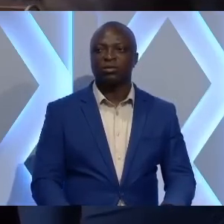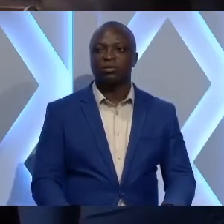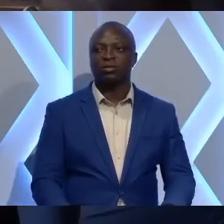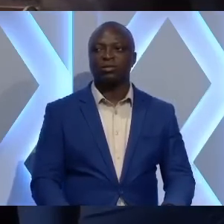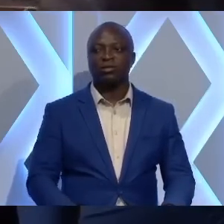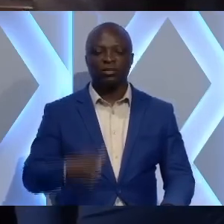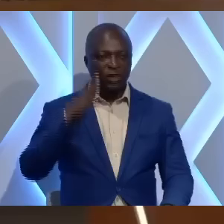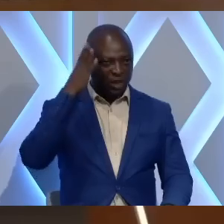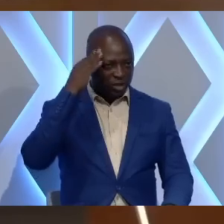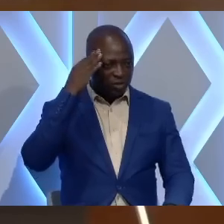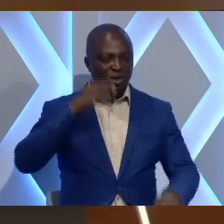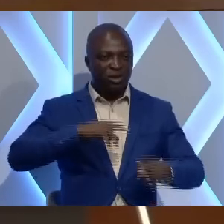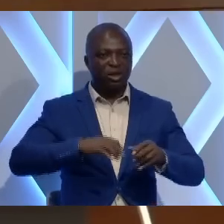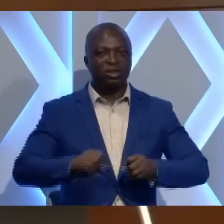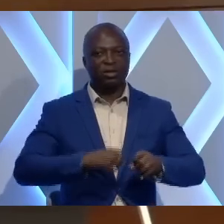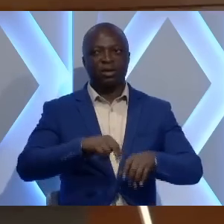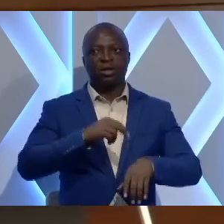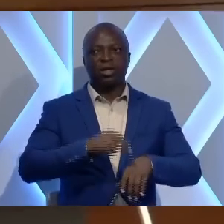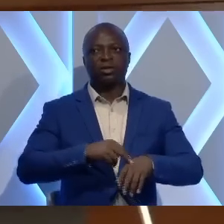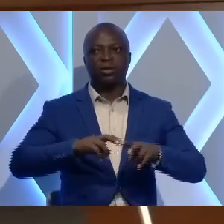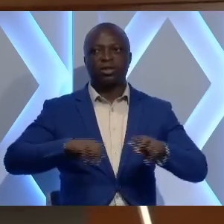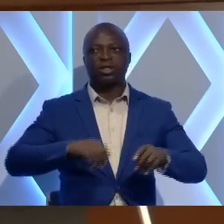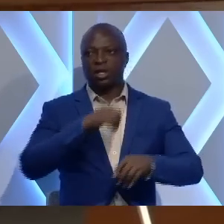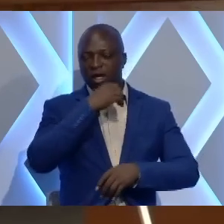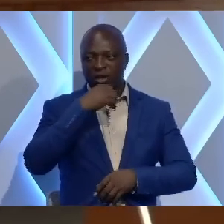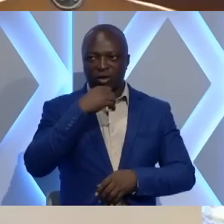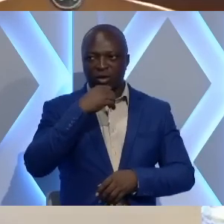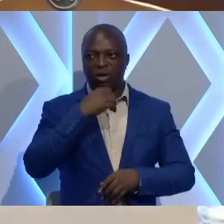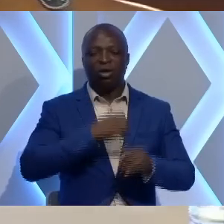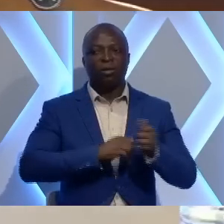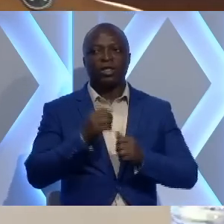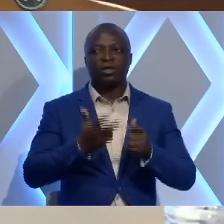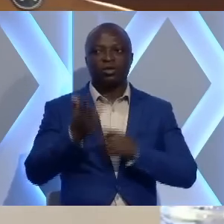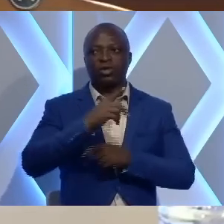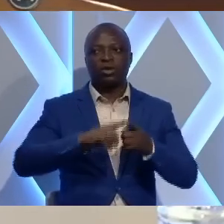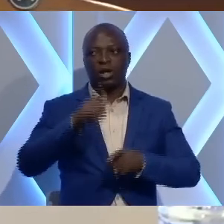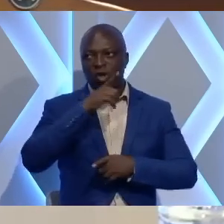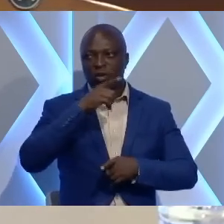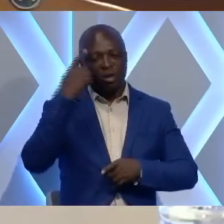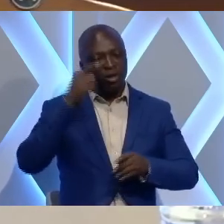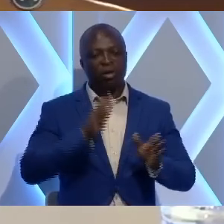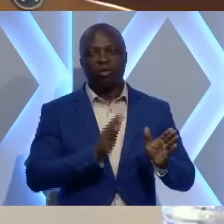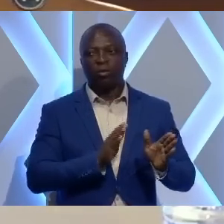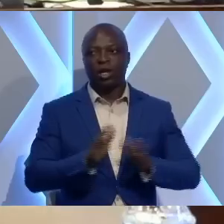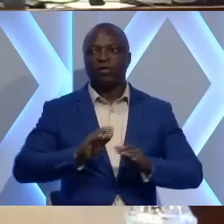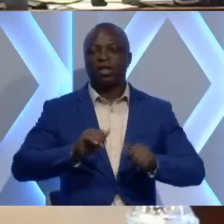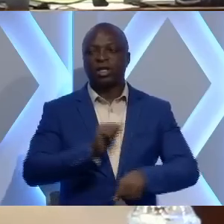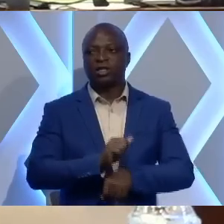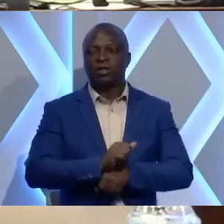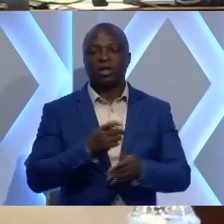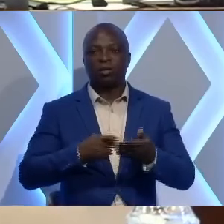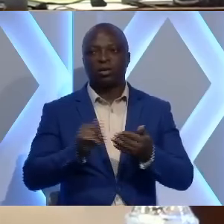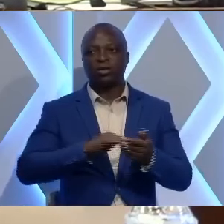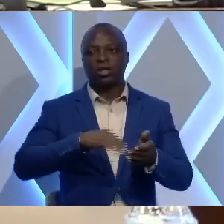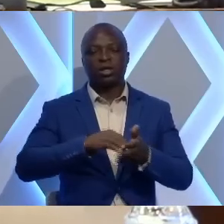Les experts et chercheurs des systèmes nationaux de recherche agricole ont passé 3 jours à Lomé pour planifier les activités et projets du